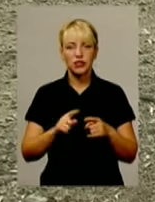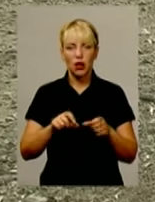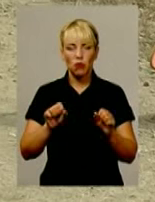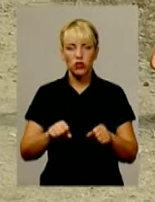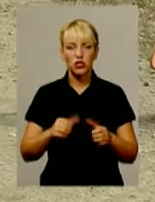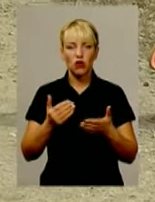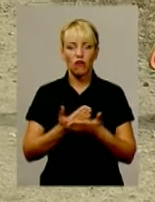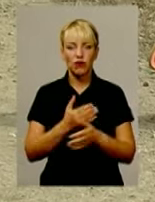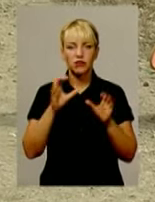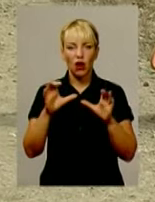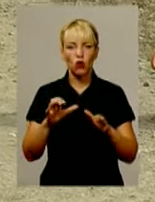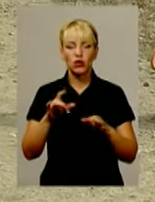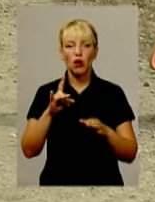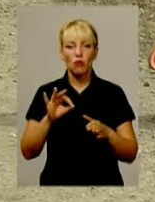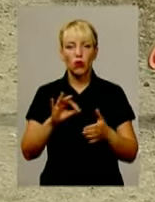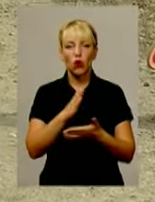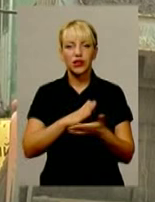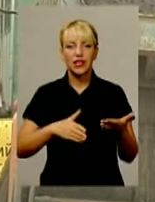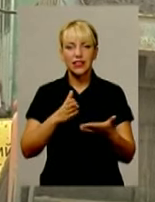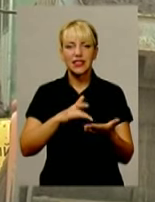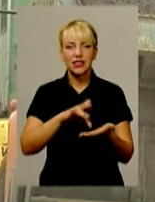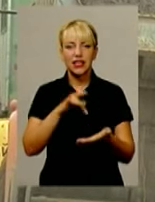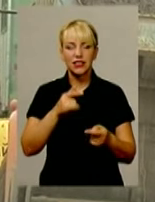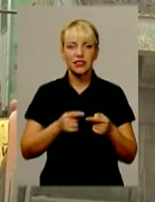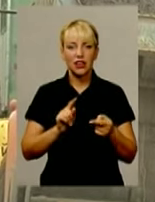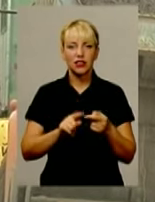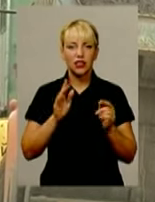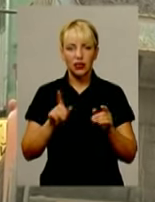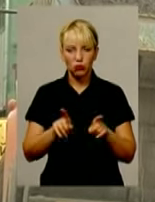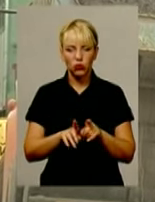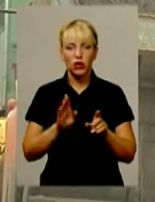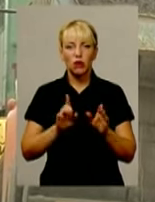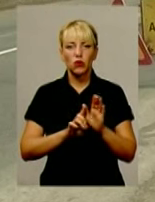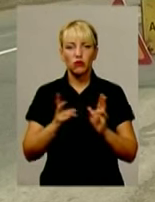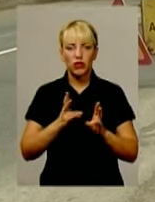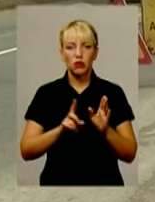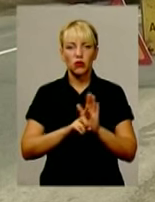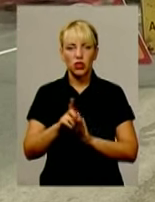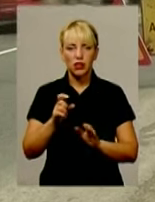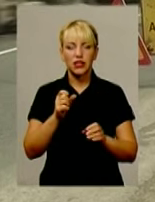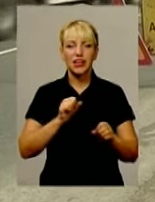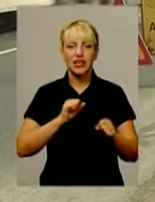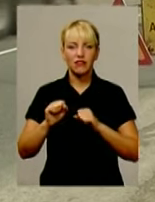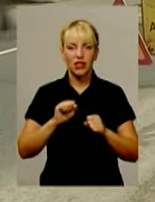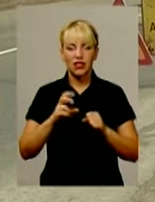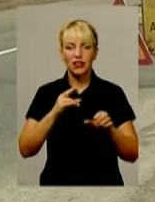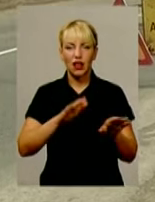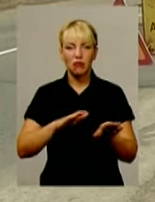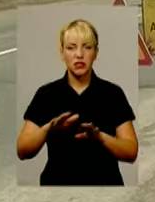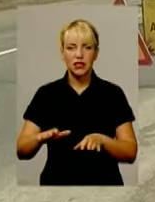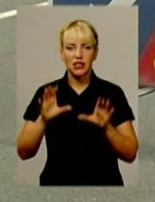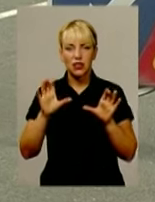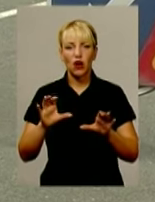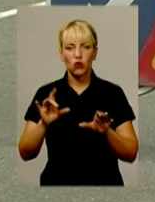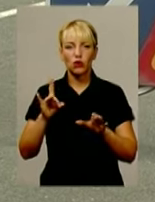про децентралізацію. Саме за таким принципом вже повинні розпочати роботу керівники органів влади на місцях. Закон про децентралізацію